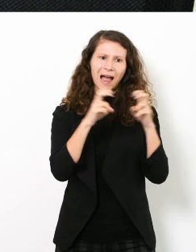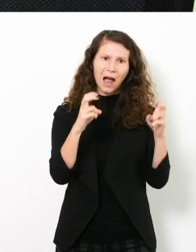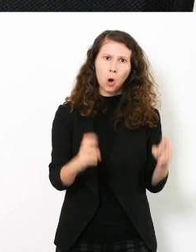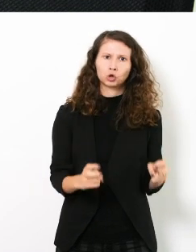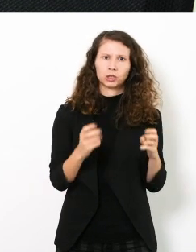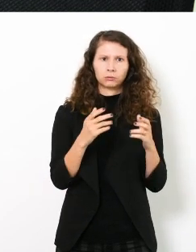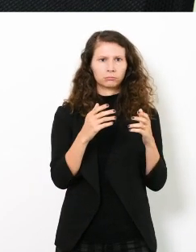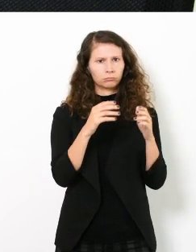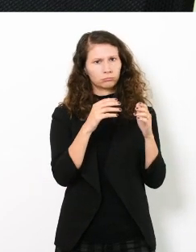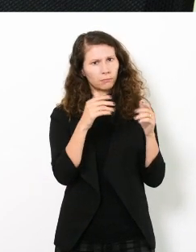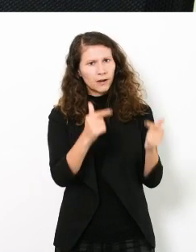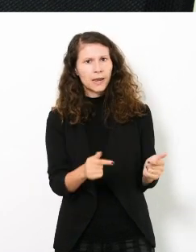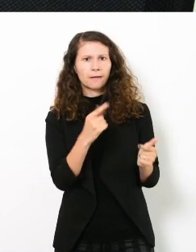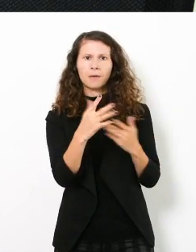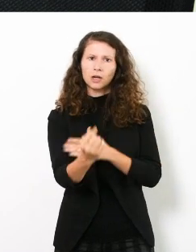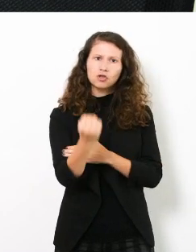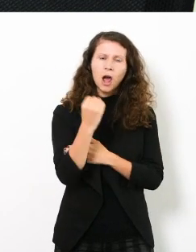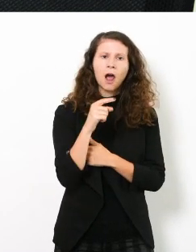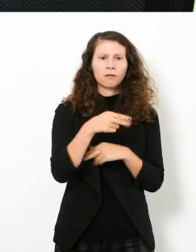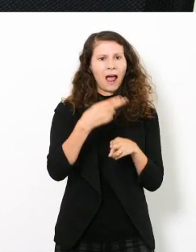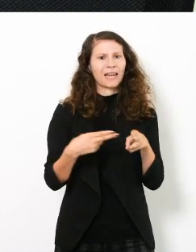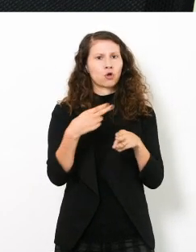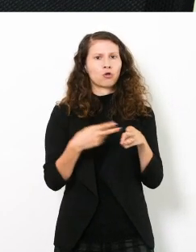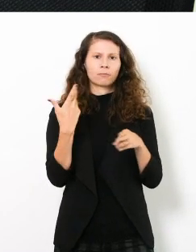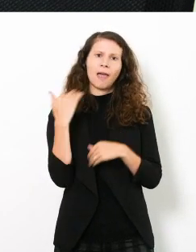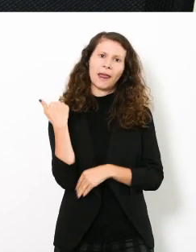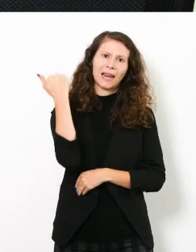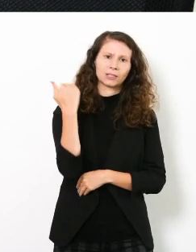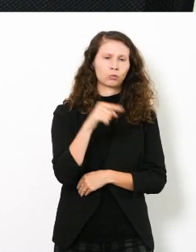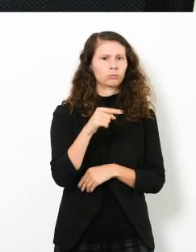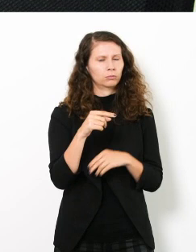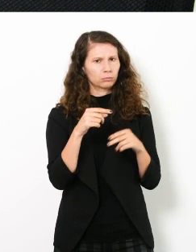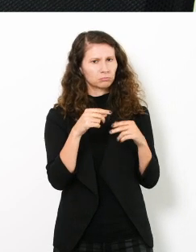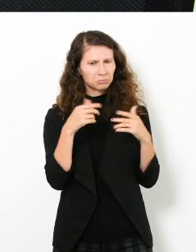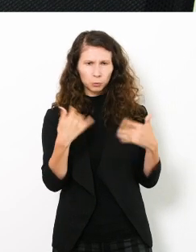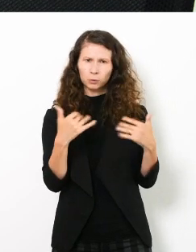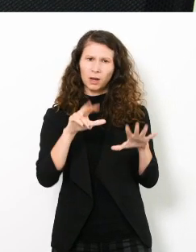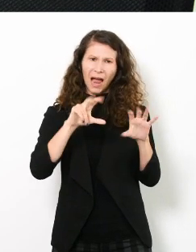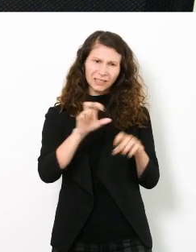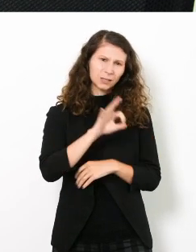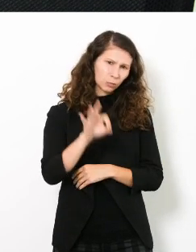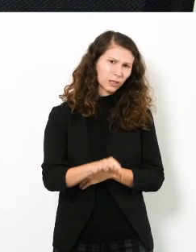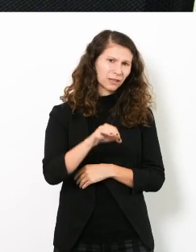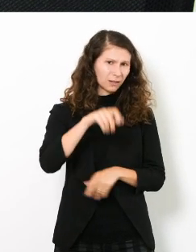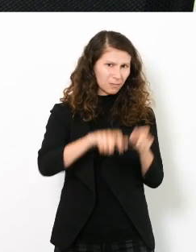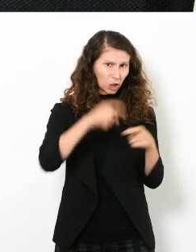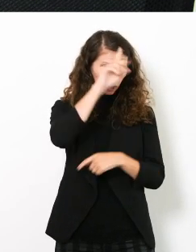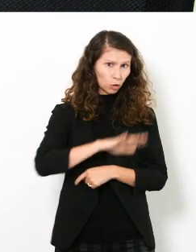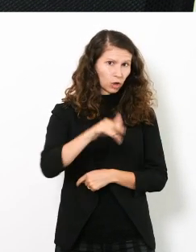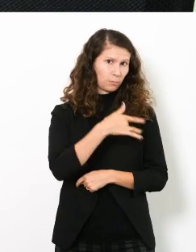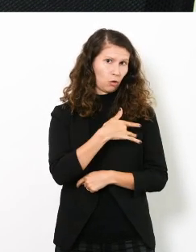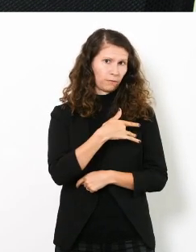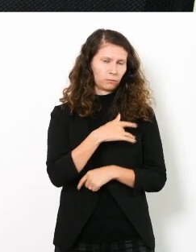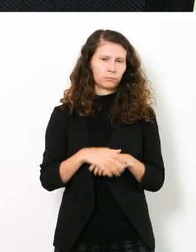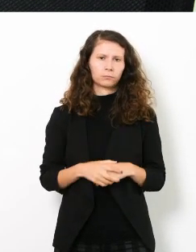stärken, um die pflegenden Angehörigen zu entlasten, die Pflege zu Hause zu unterstützen, die immerhin 80% der Menschen in Deutschland betrifft, von denen sich